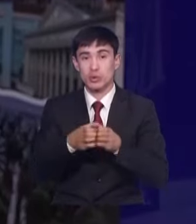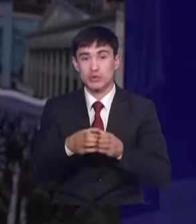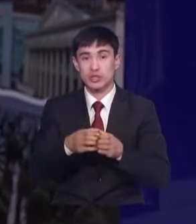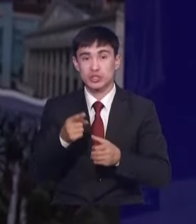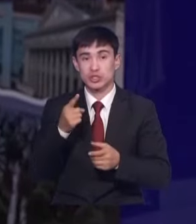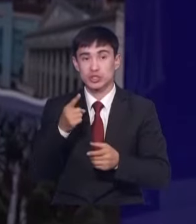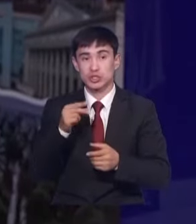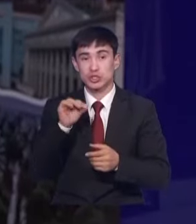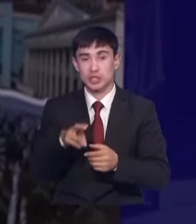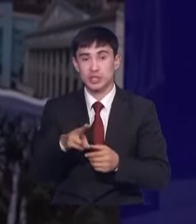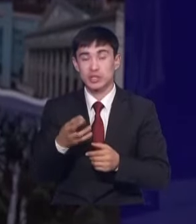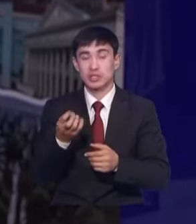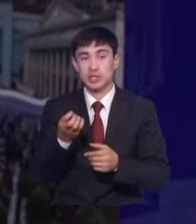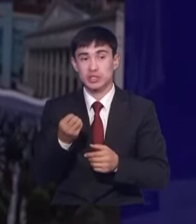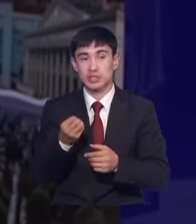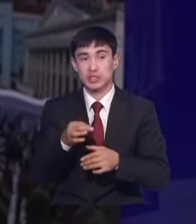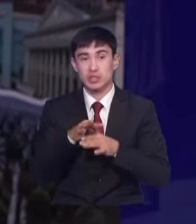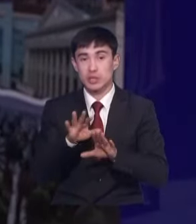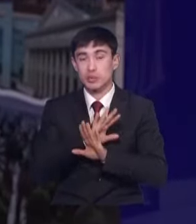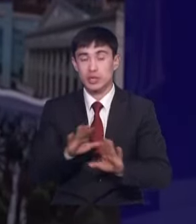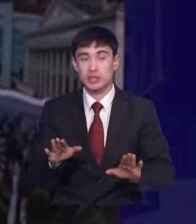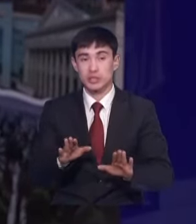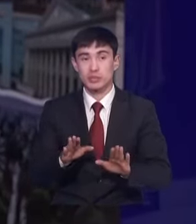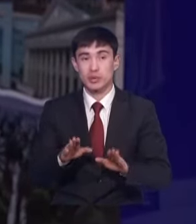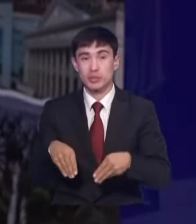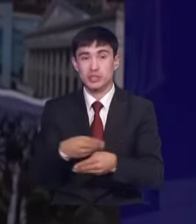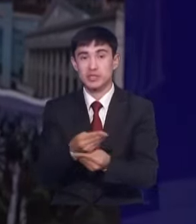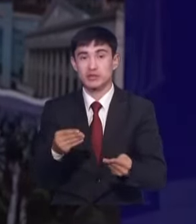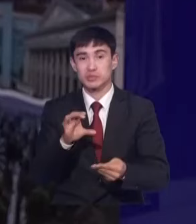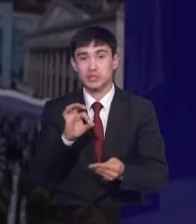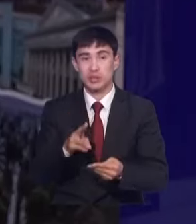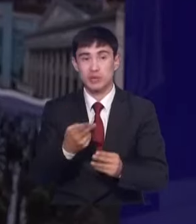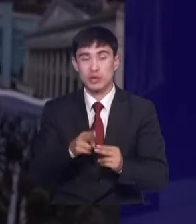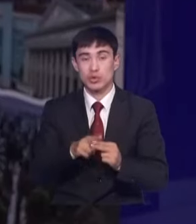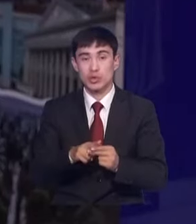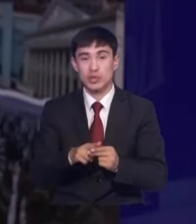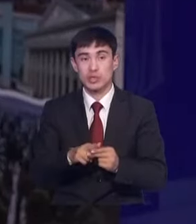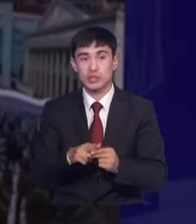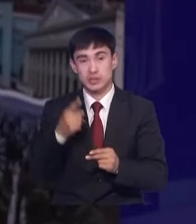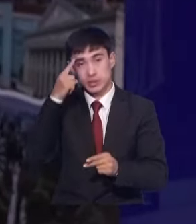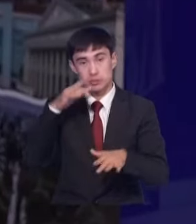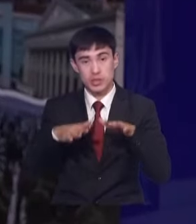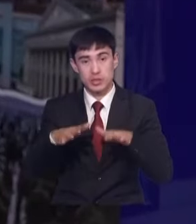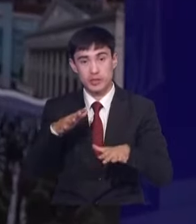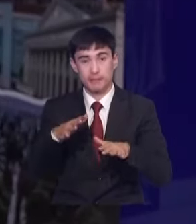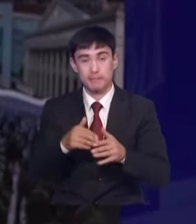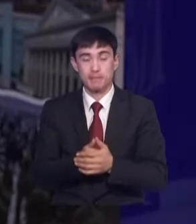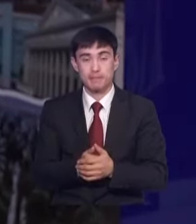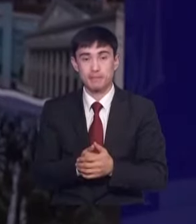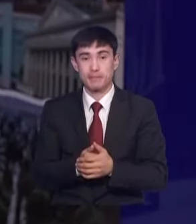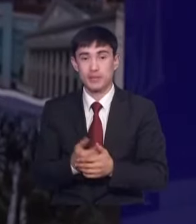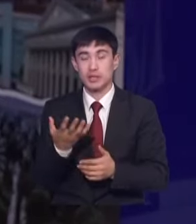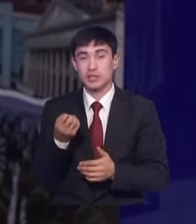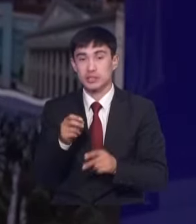чатах а также не проходить По предоставленным ссылкам которые вызывают сомнения а